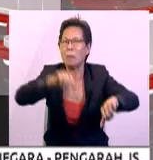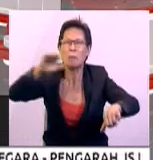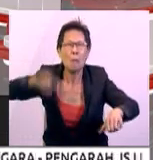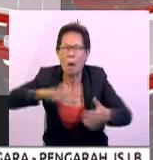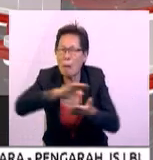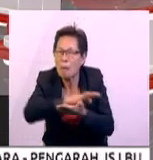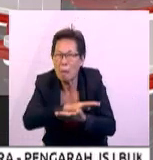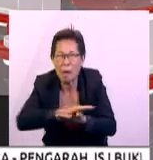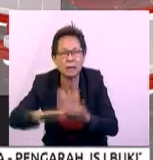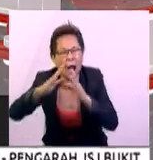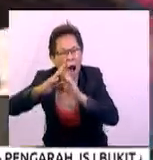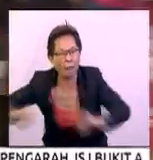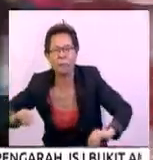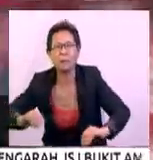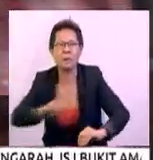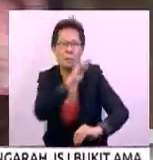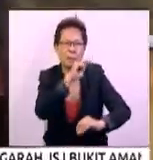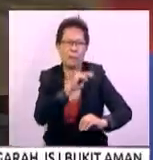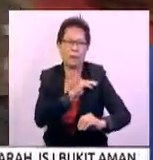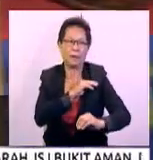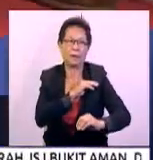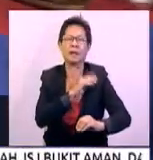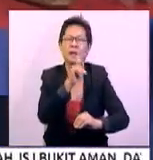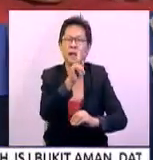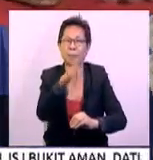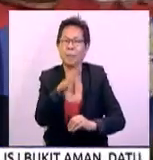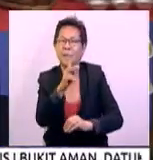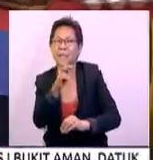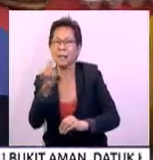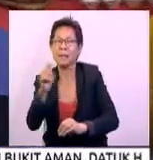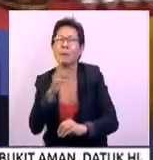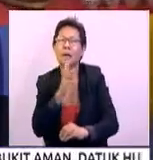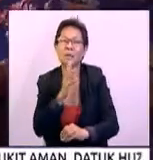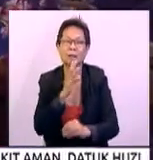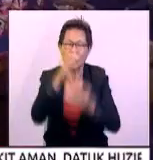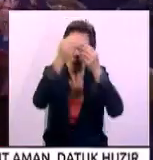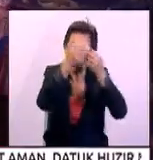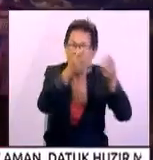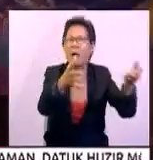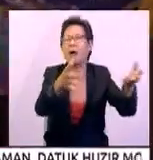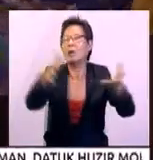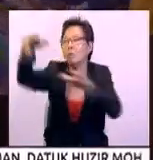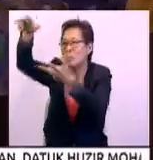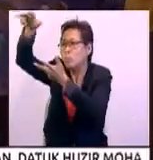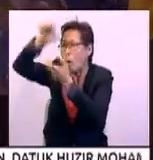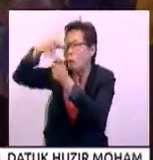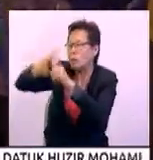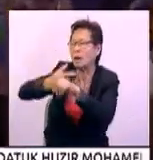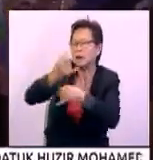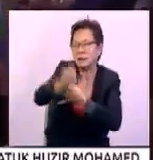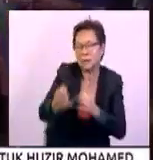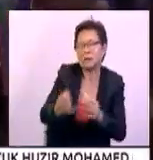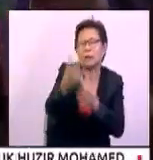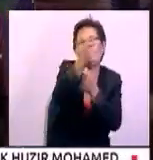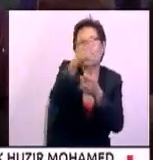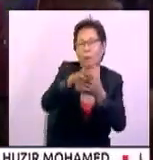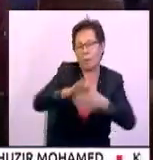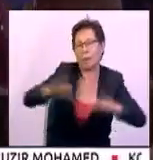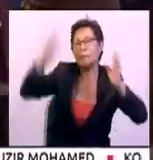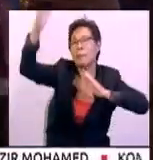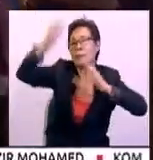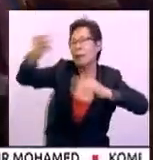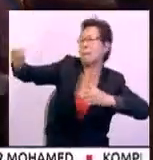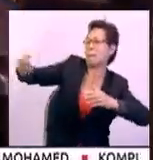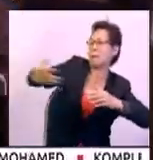Menteri Perumahan dan Kerajaan Tempatan Zuraida Kamarudin menjelaskan maklumat tersebut didapati daripada Jabatan Bomba dan Penyelamat